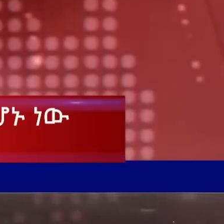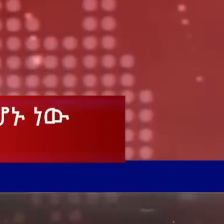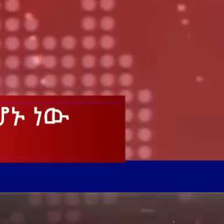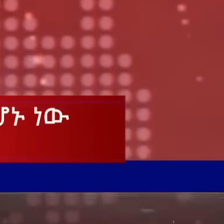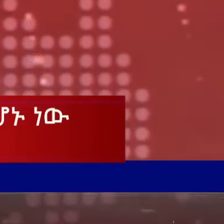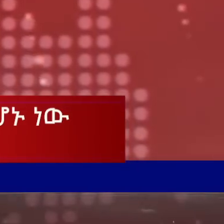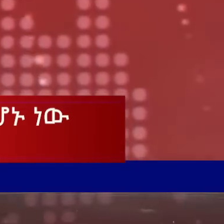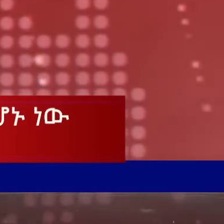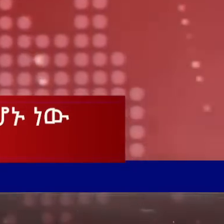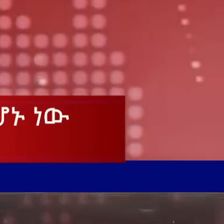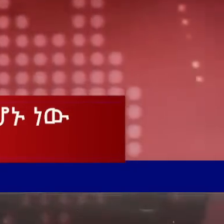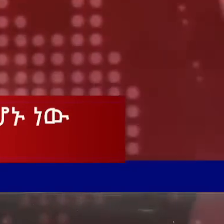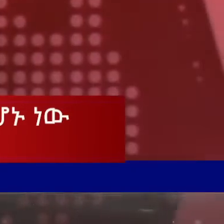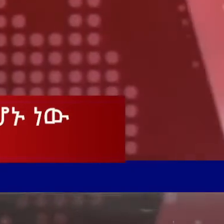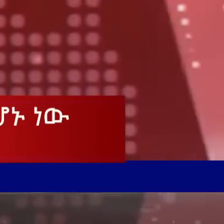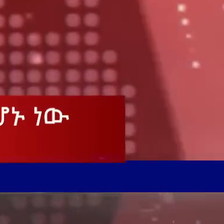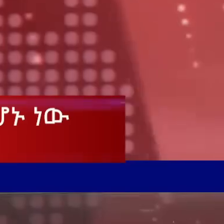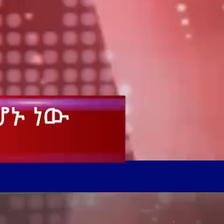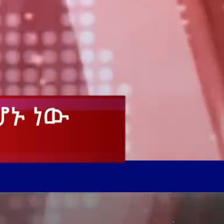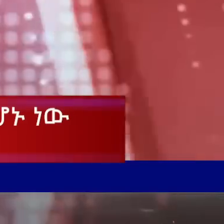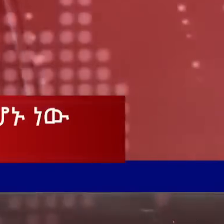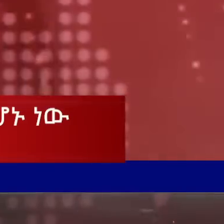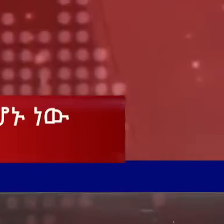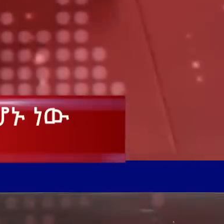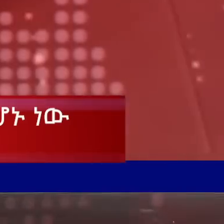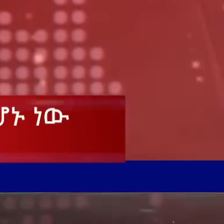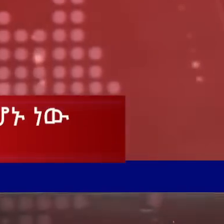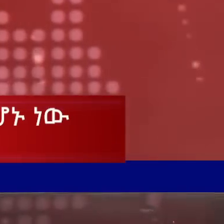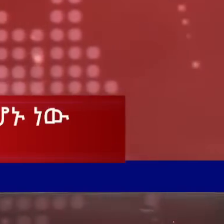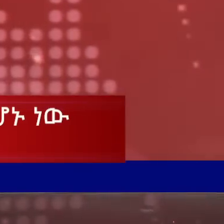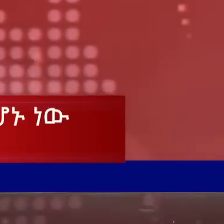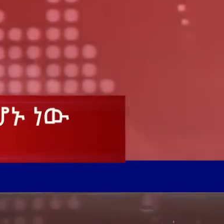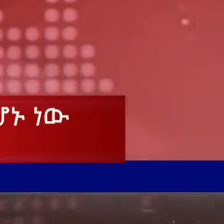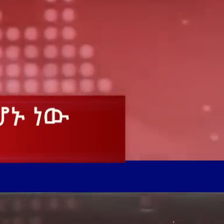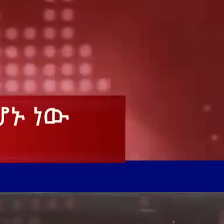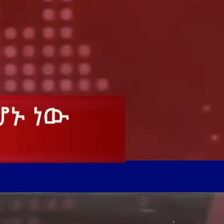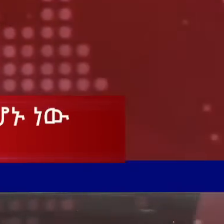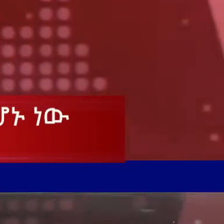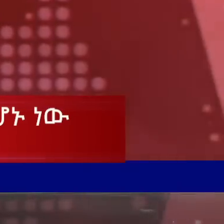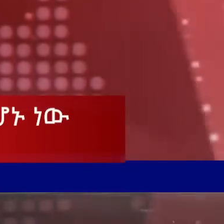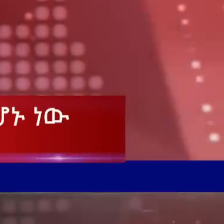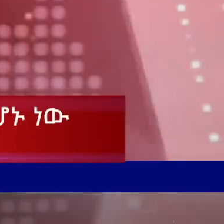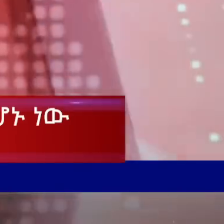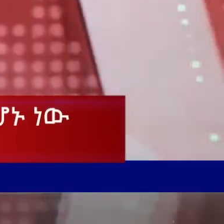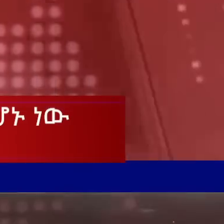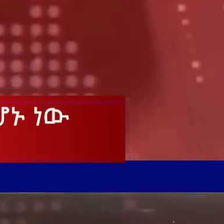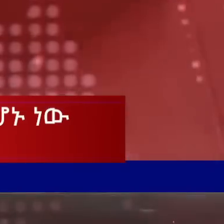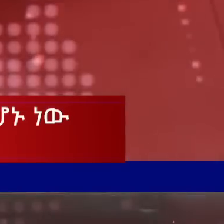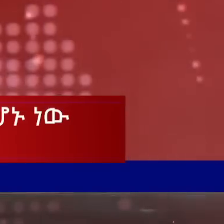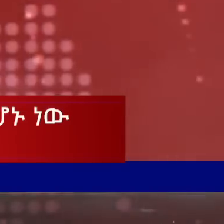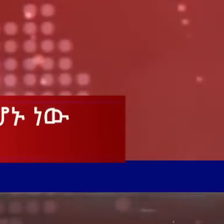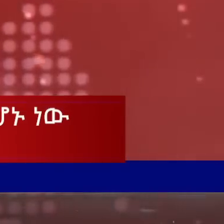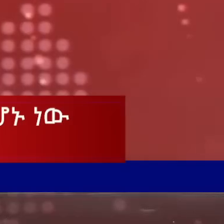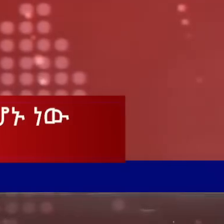ጋብዞ አማራጭ ሐሳባቸውን በአዳራሽ ባንሸራሸሩበት ወቅት ነው። ጠንካራ ሀገረ መንግስትና የጸጥታ መዋቅር